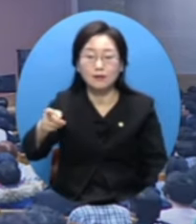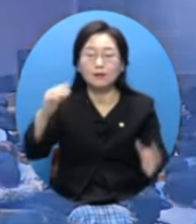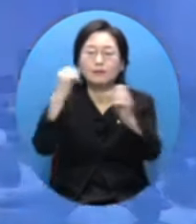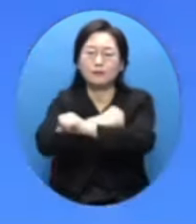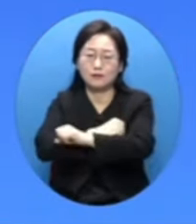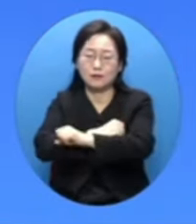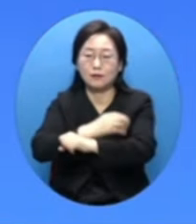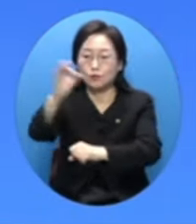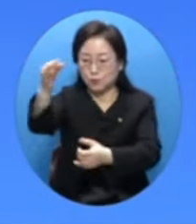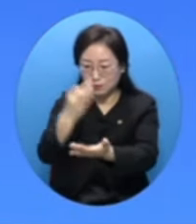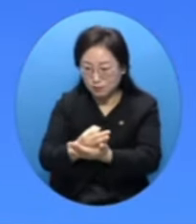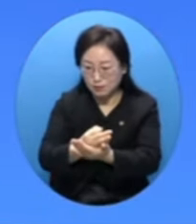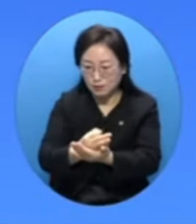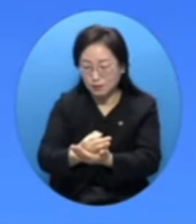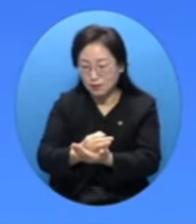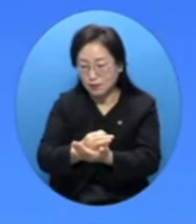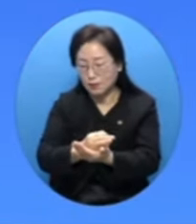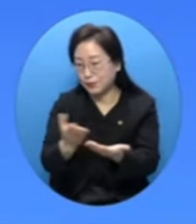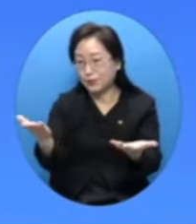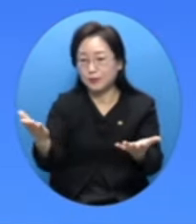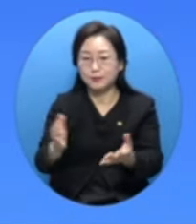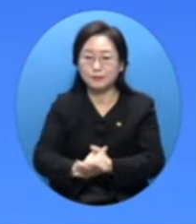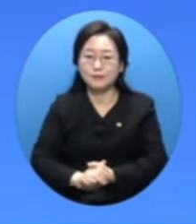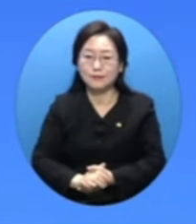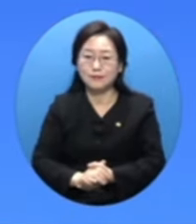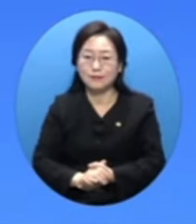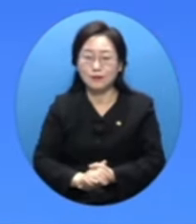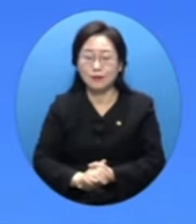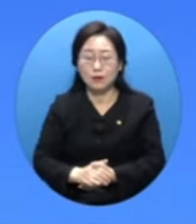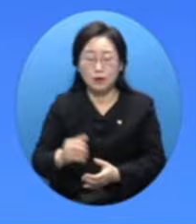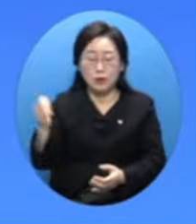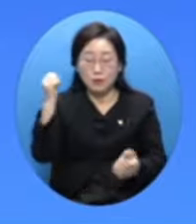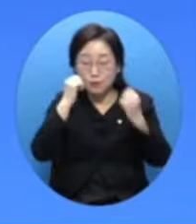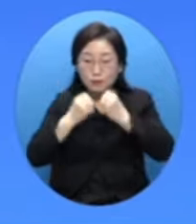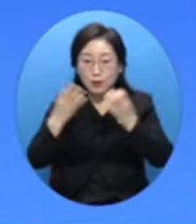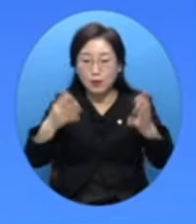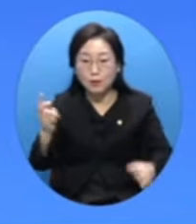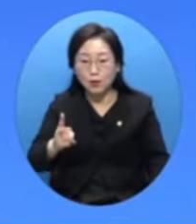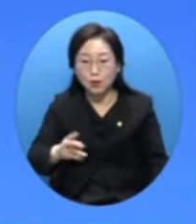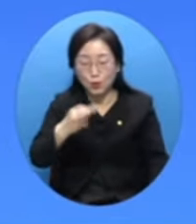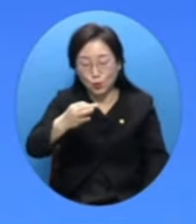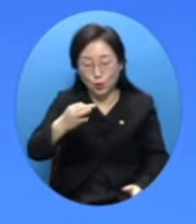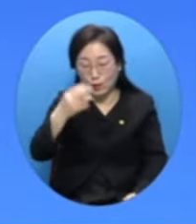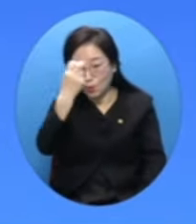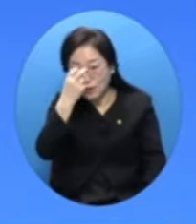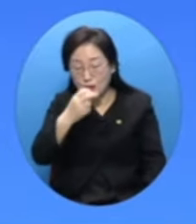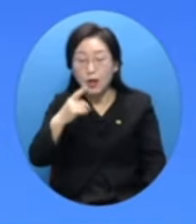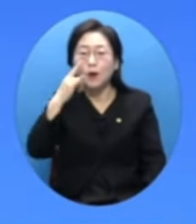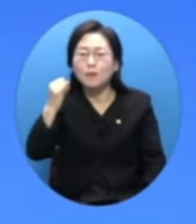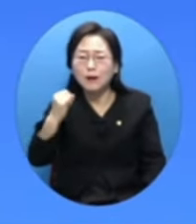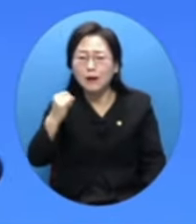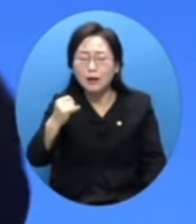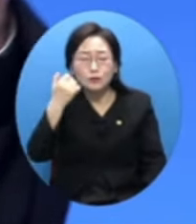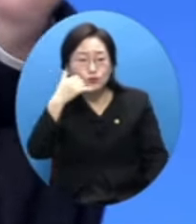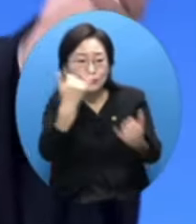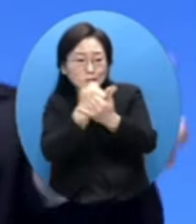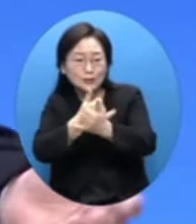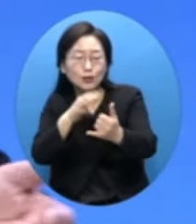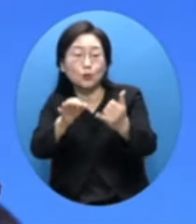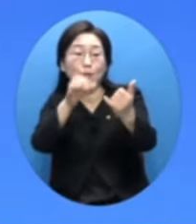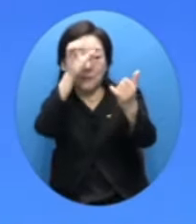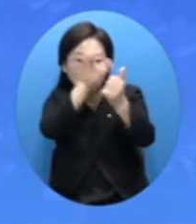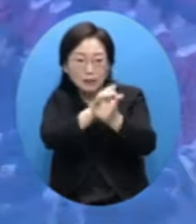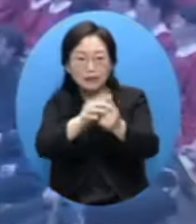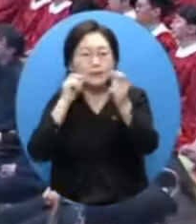망해갖고 돈을 받지 한 번도 받지 못하게 됐습니다. 설상가상으로 모든 수입을 관리하던 어머니가 친척에 돈을 맡겼다가